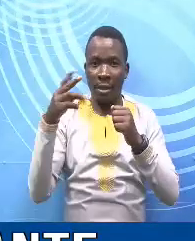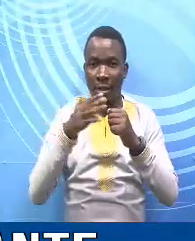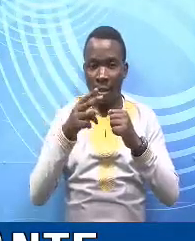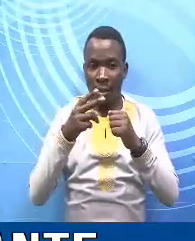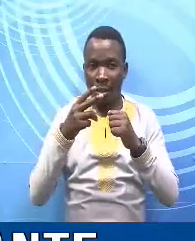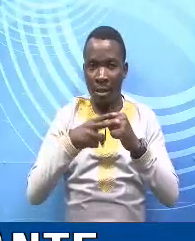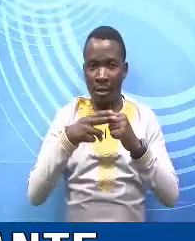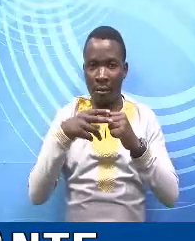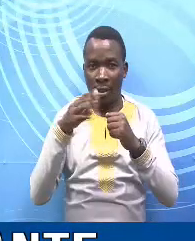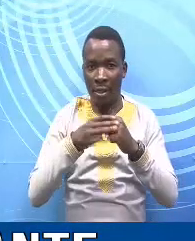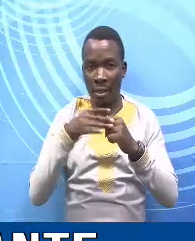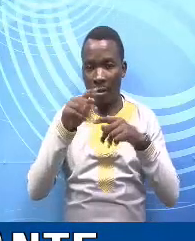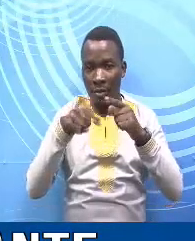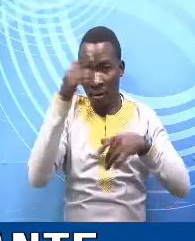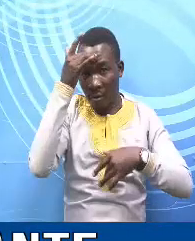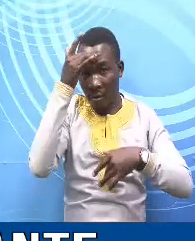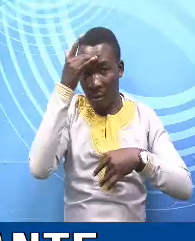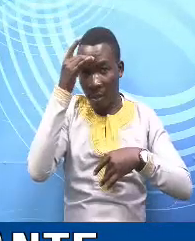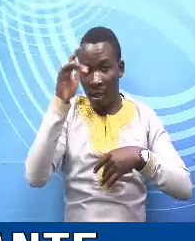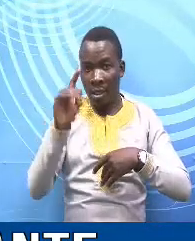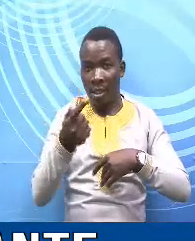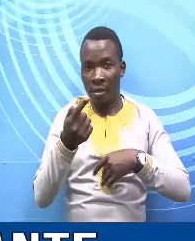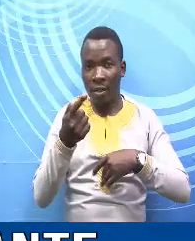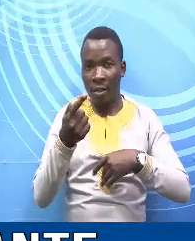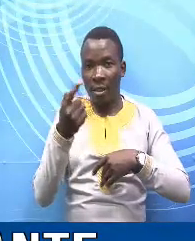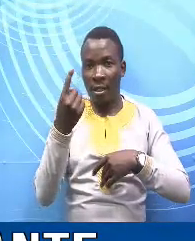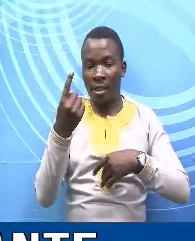17279, mu gihe abakirwaye ari abantu